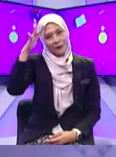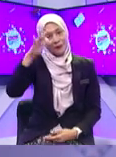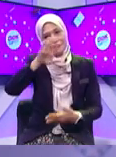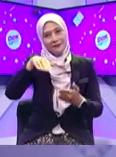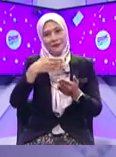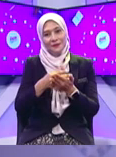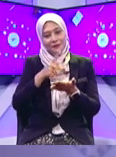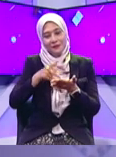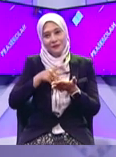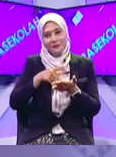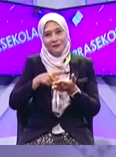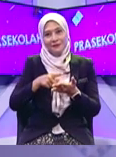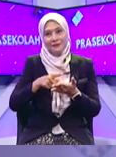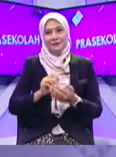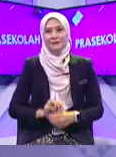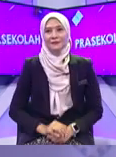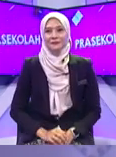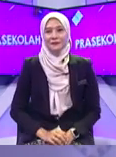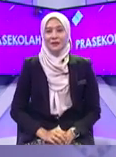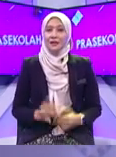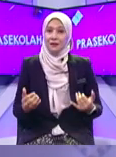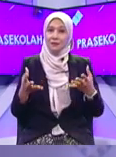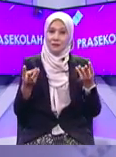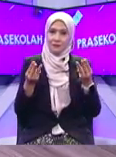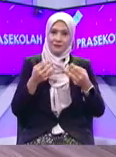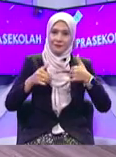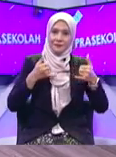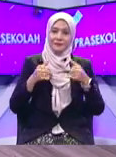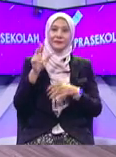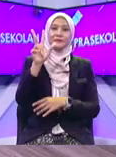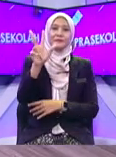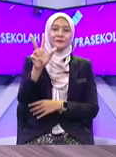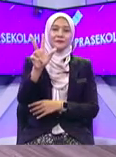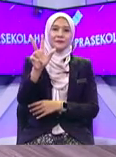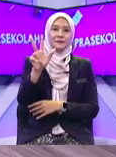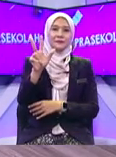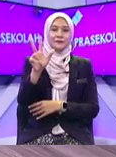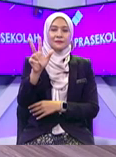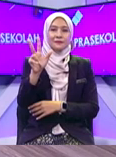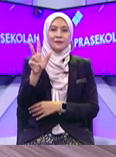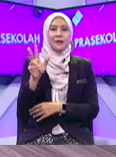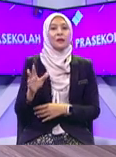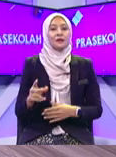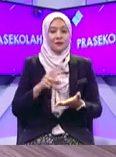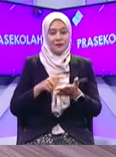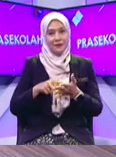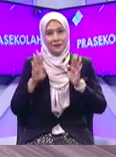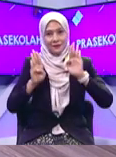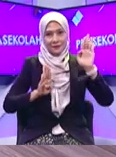kita yang ketiga boleh yang ke-13 yaitu bus